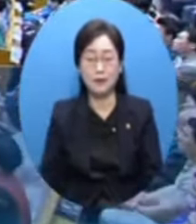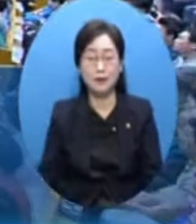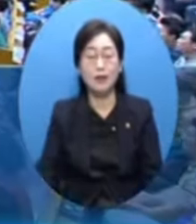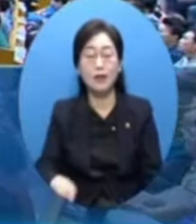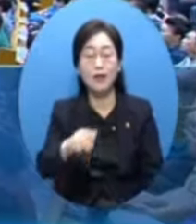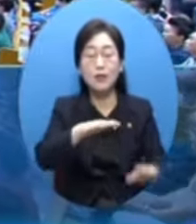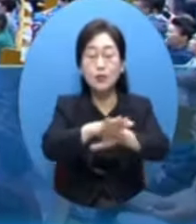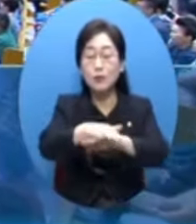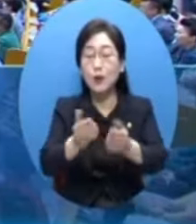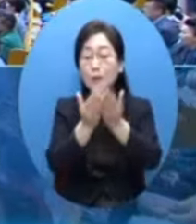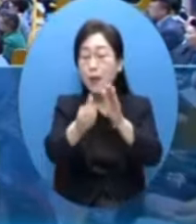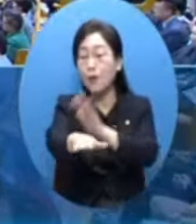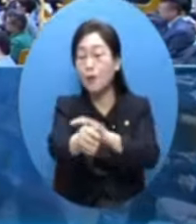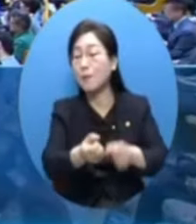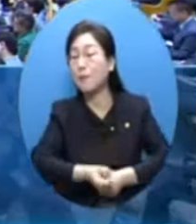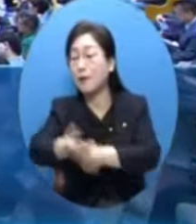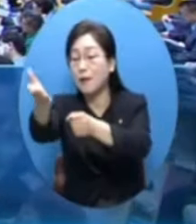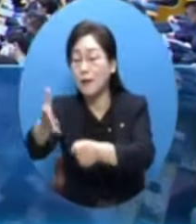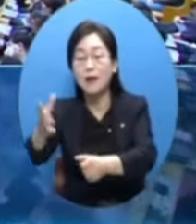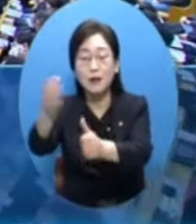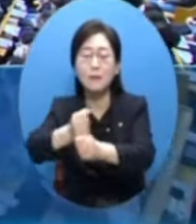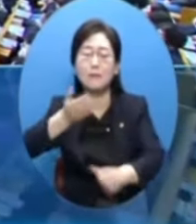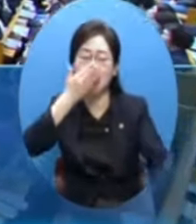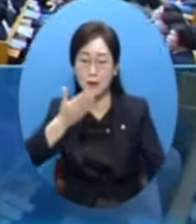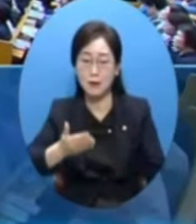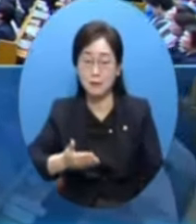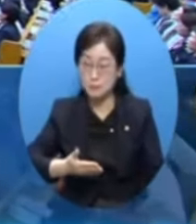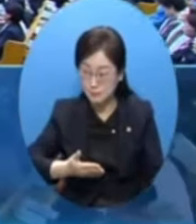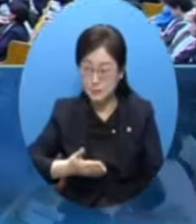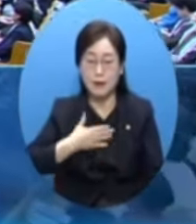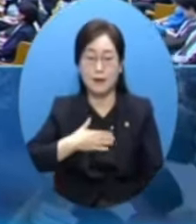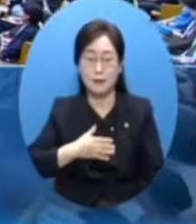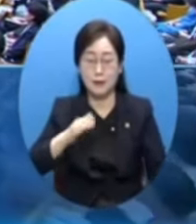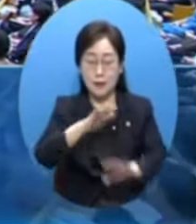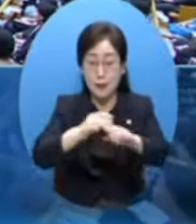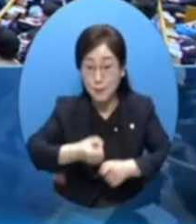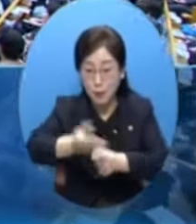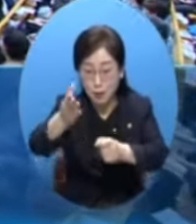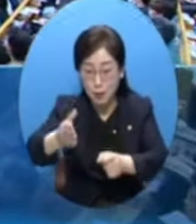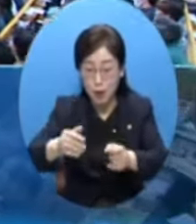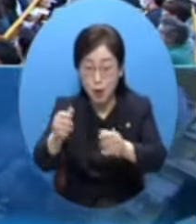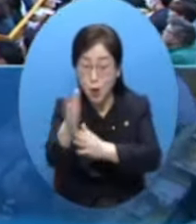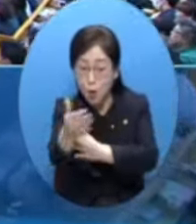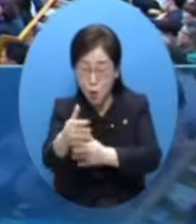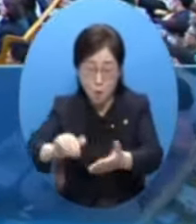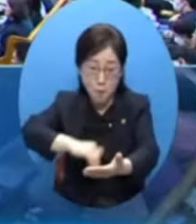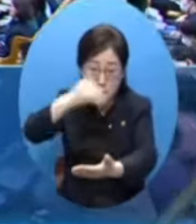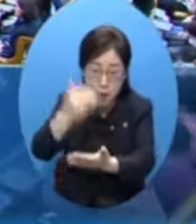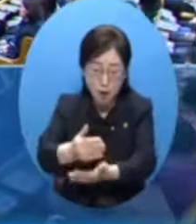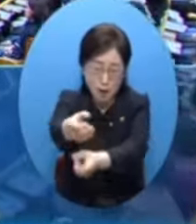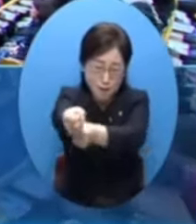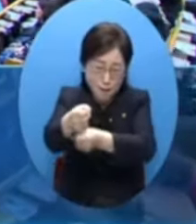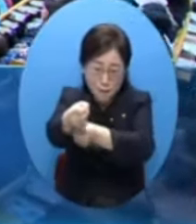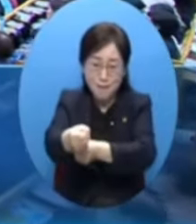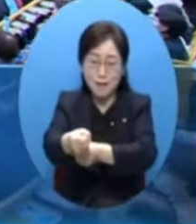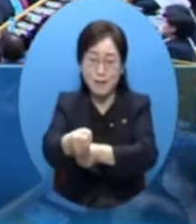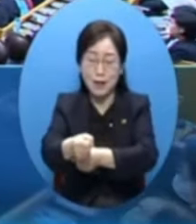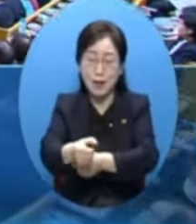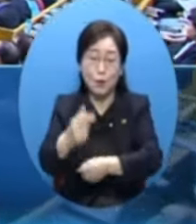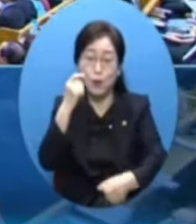그물을 배 오른편에 던지라 그리하면 잡으리라 하시니 이에 던졌더니 물고기가 많아 그물을 들 수 없더라.